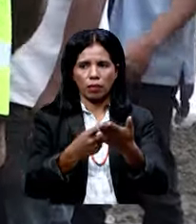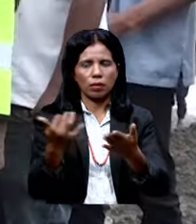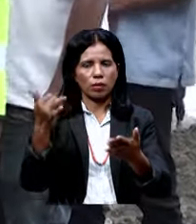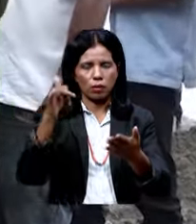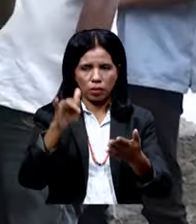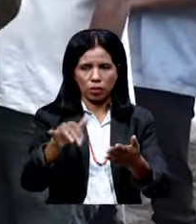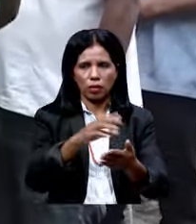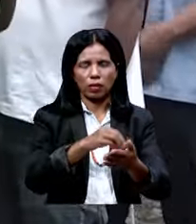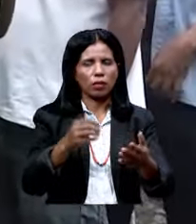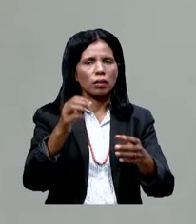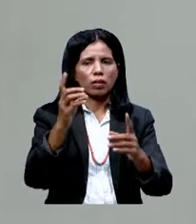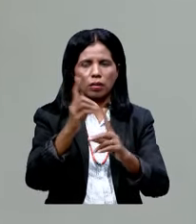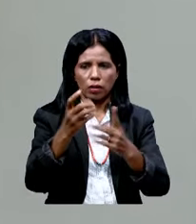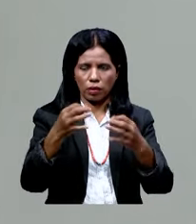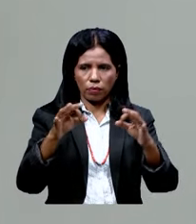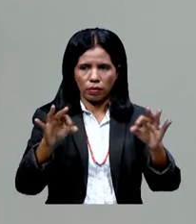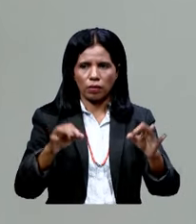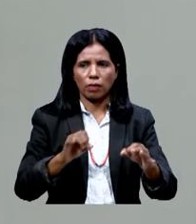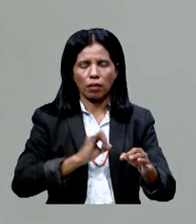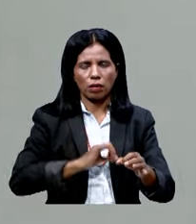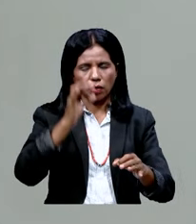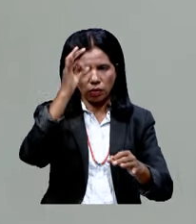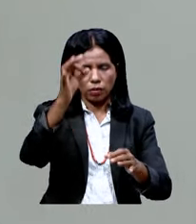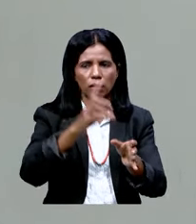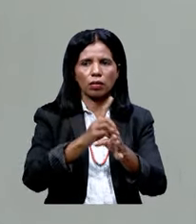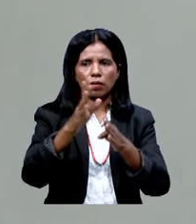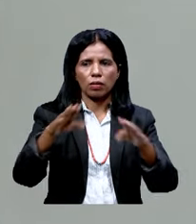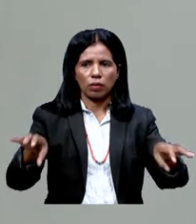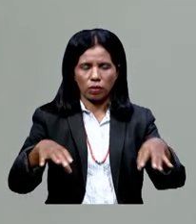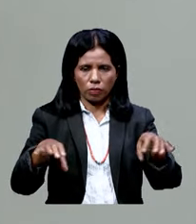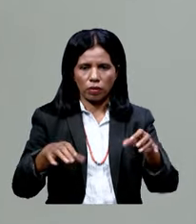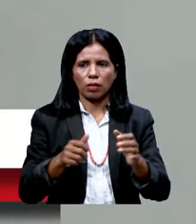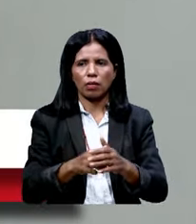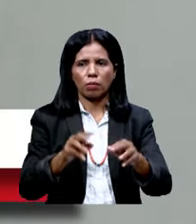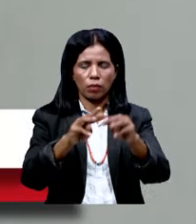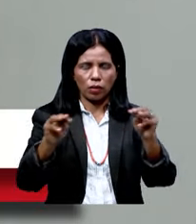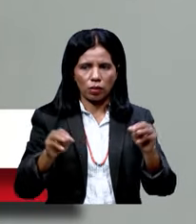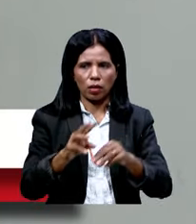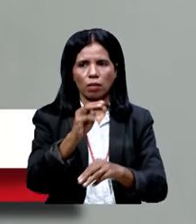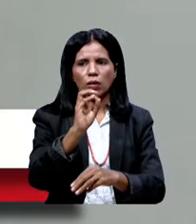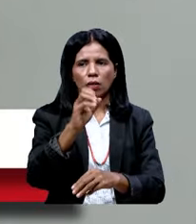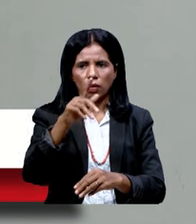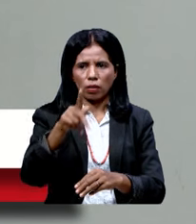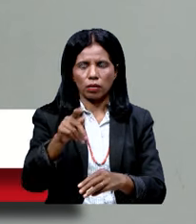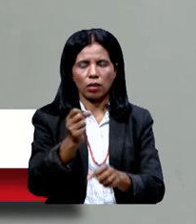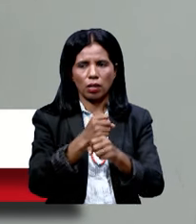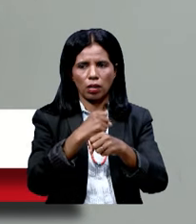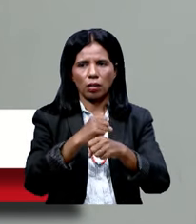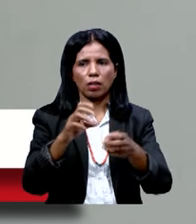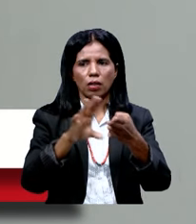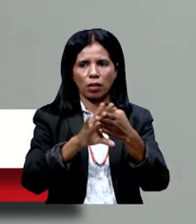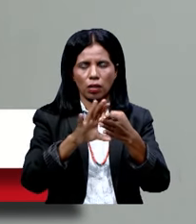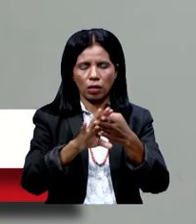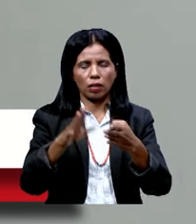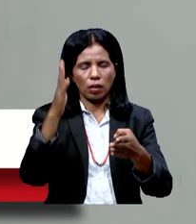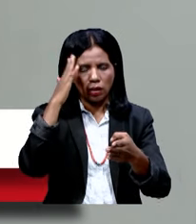antes kontrato remata. Aunin bawain maka direksan servisu municipal obras publik si halo karta kartu